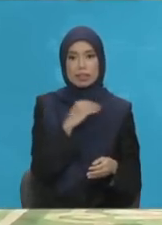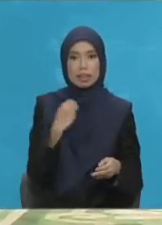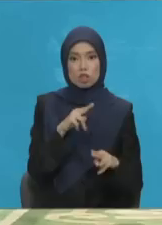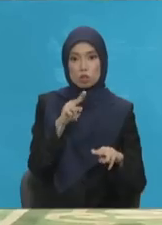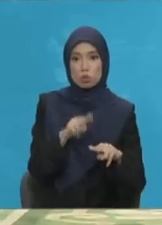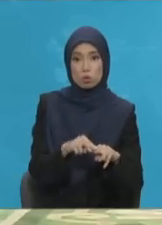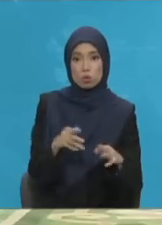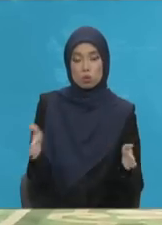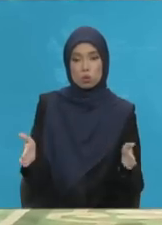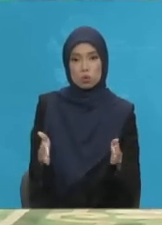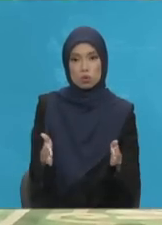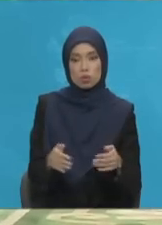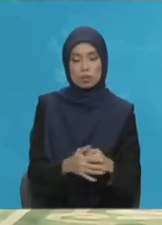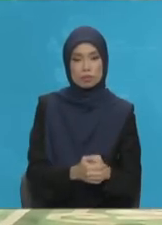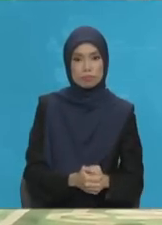majelis